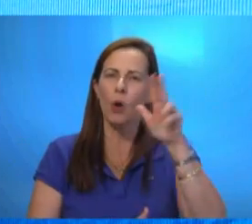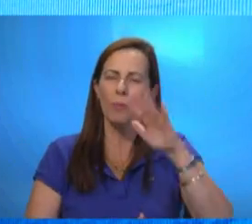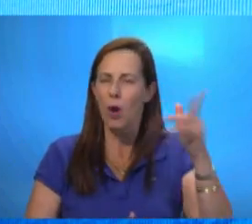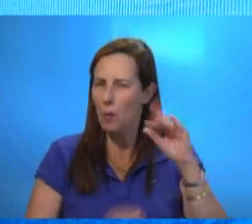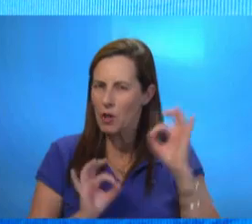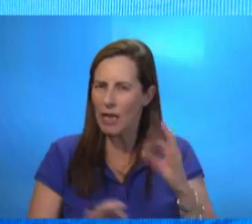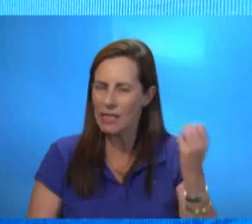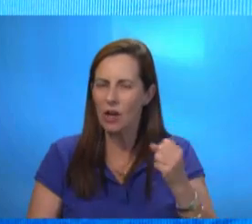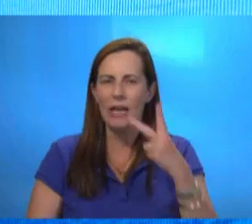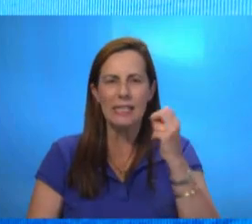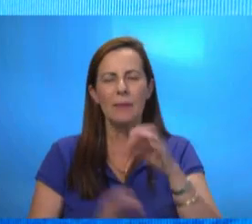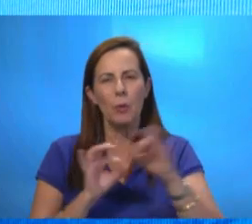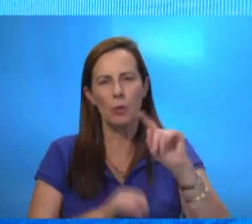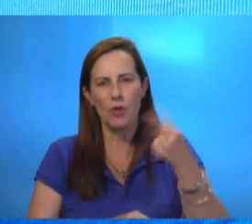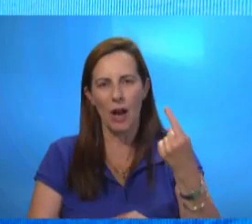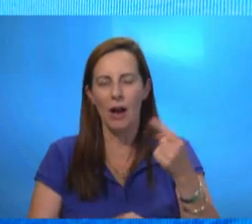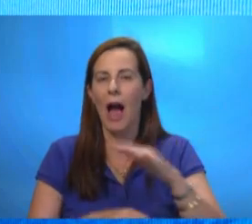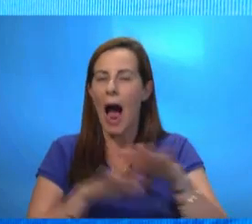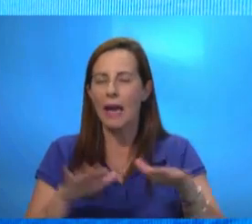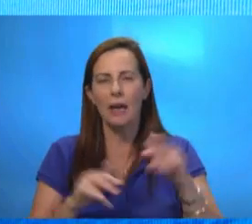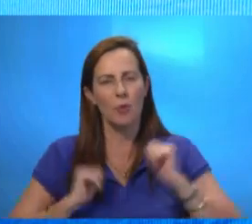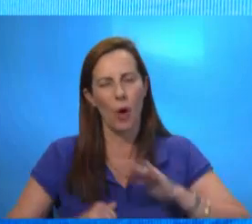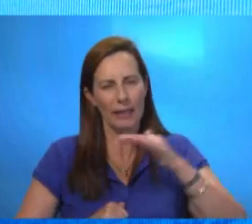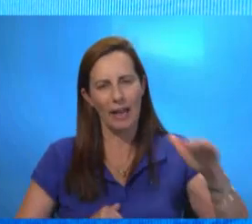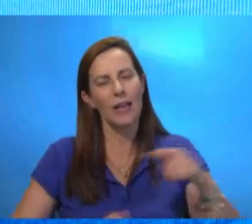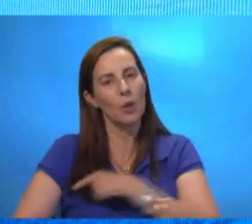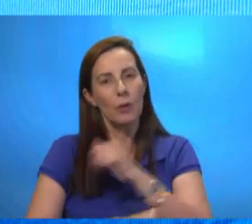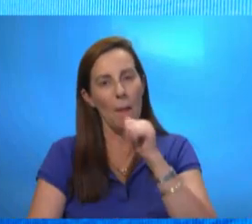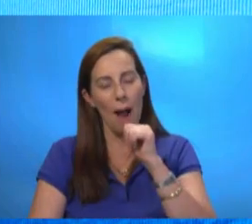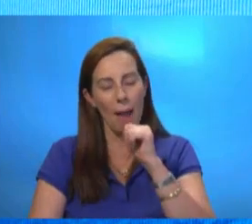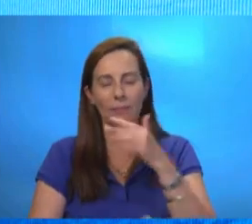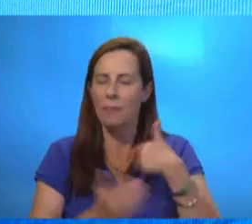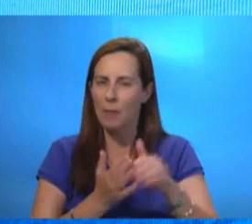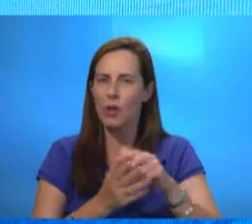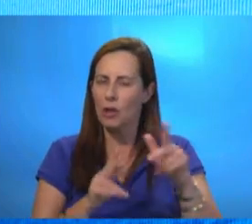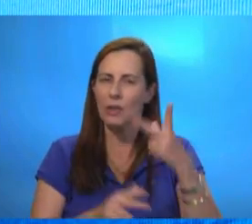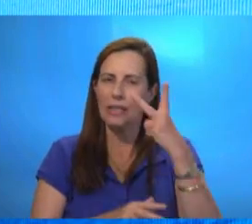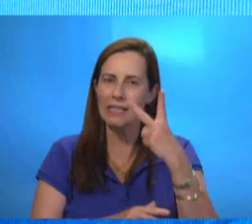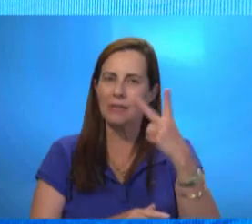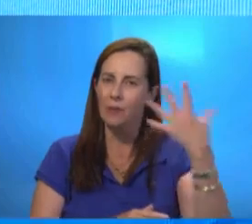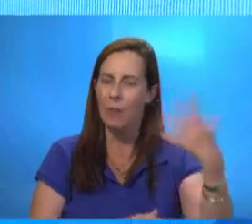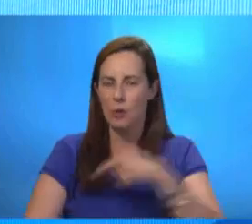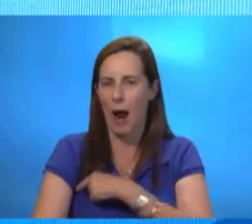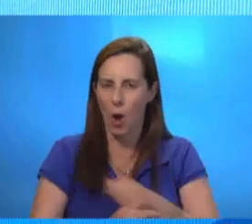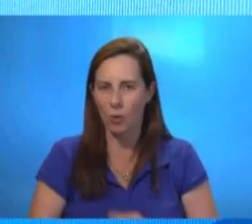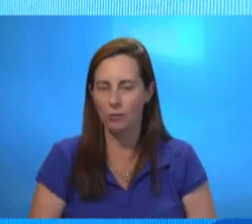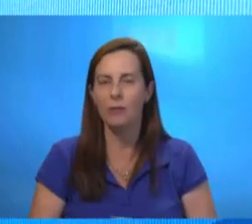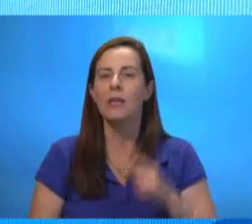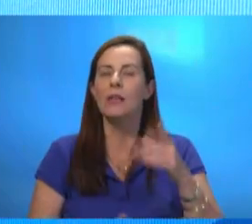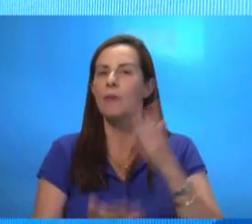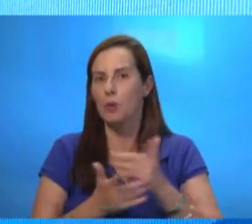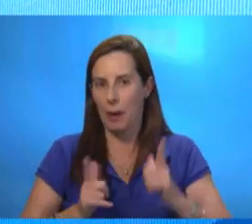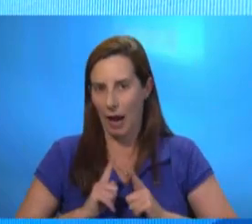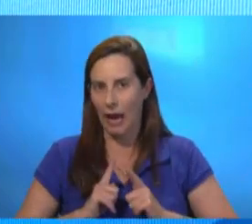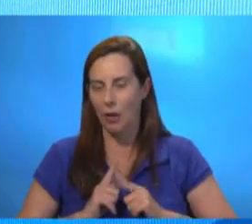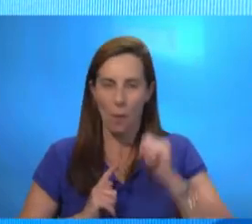20 קילומטרים בשעה. הים התיכון נוח עד גלי, טמפרטורות המים בים התיכון ממשיכה להיות 25 מעלות. הנה כבר מה שצפוי לנו